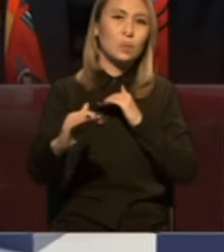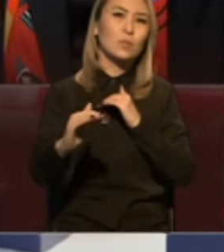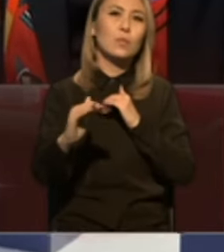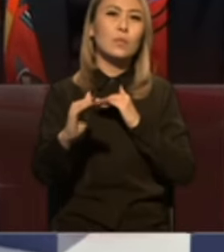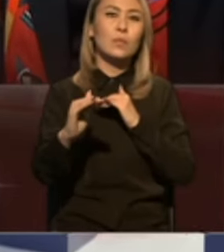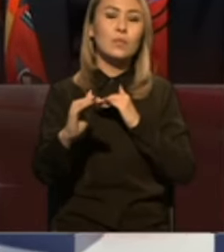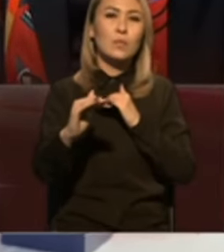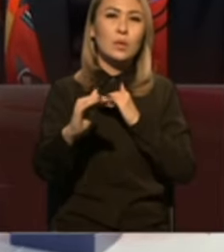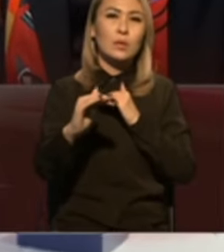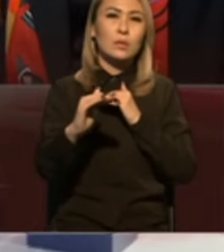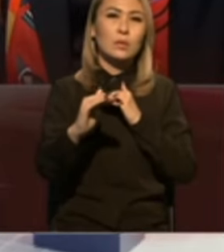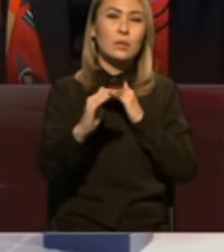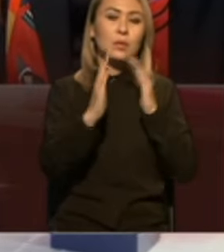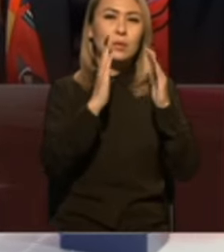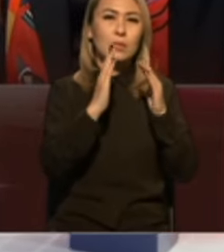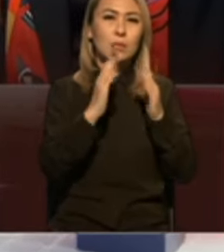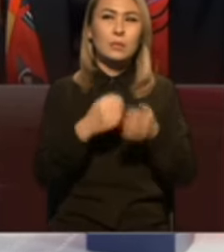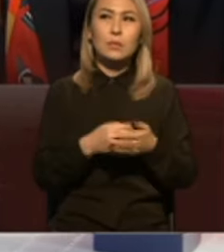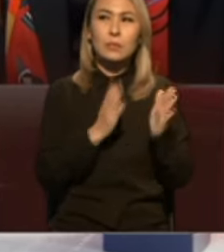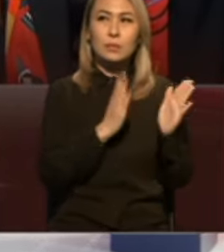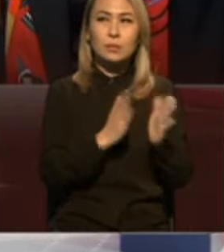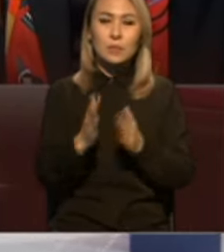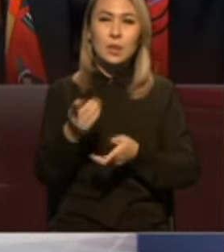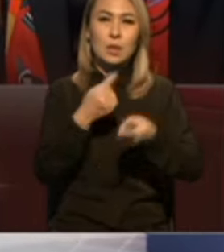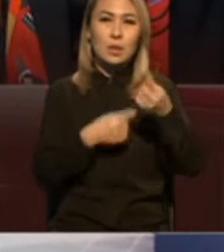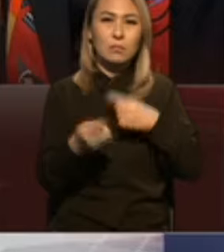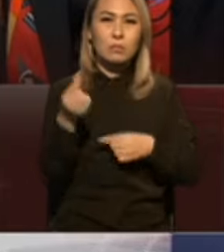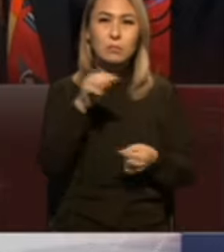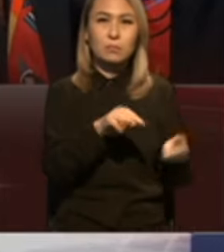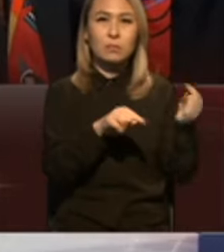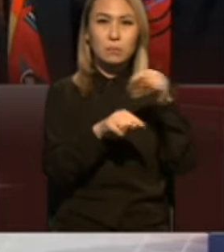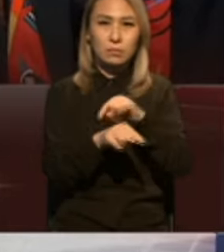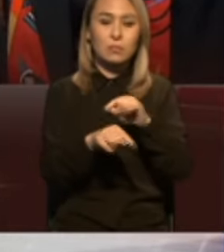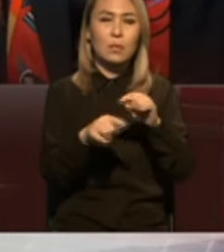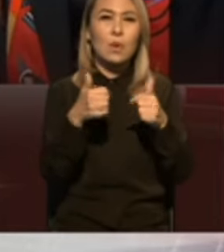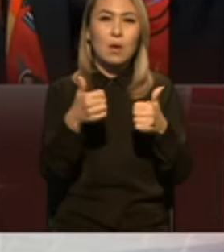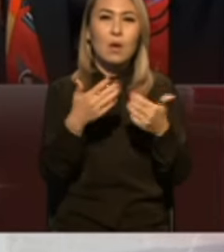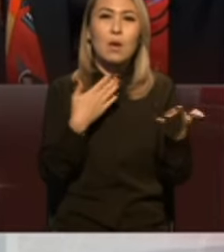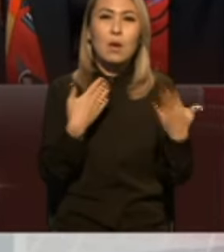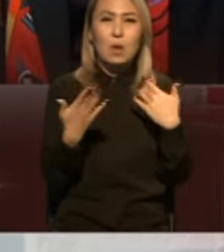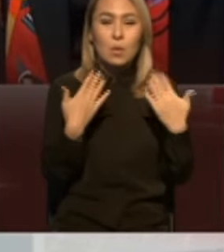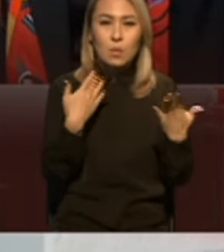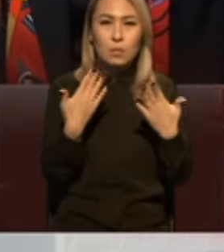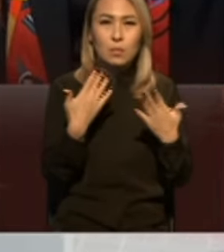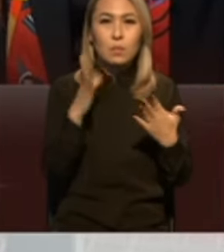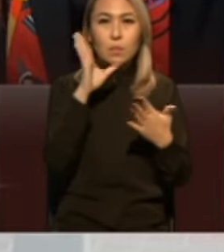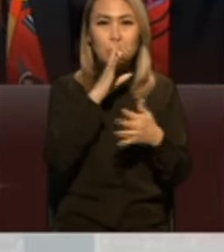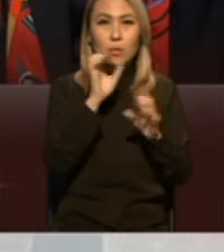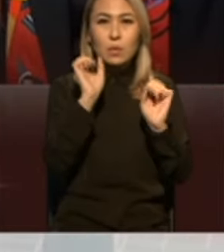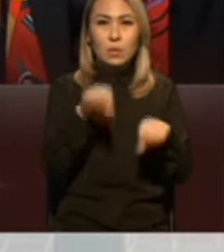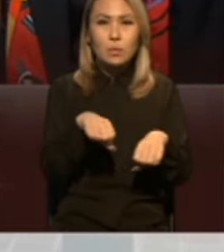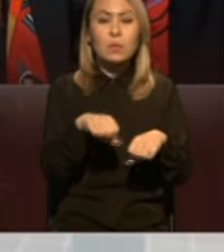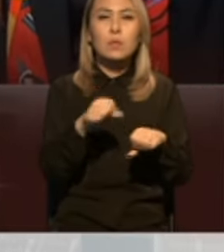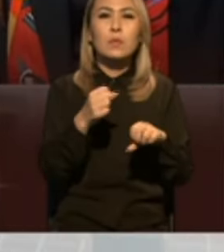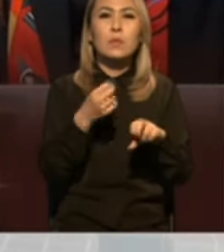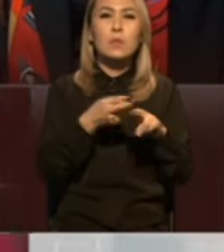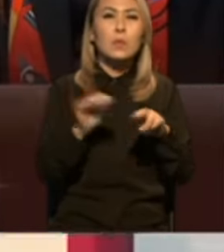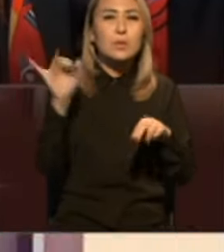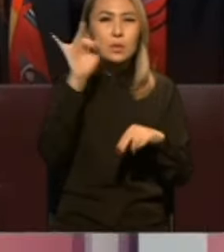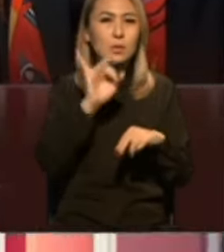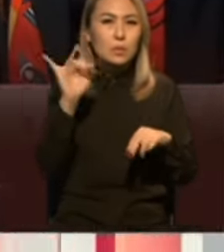мемлекеттерінің осы халықтардың қайтадан бір-біріне жақсы өзара қарым-қатынастар болуын негізі